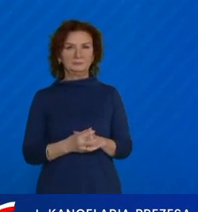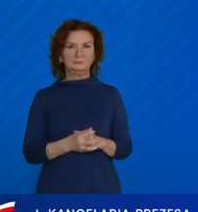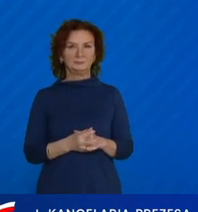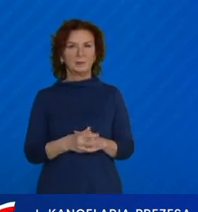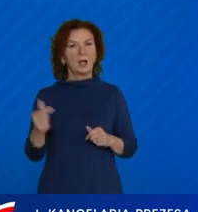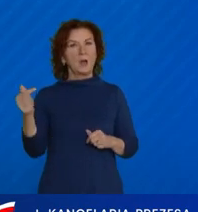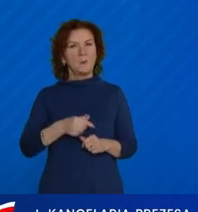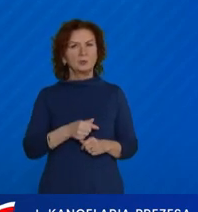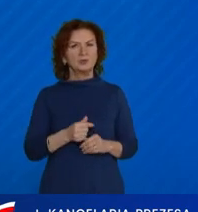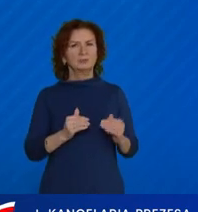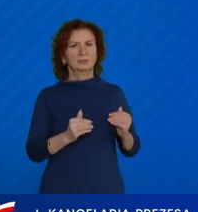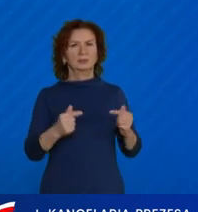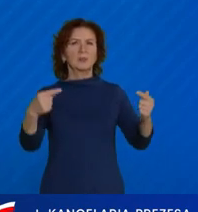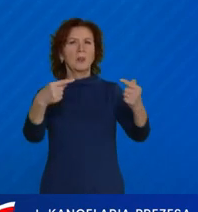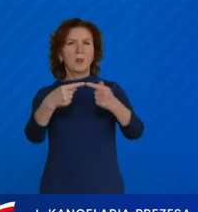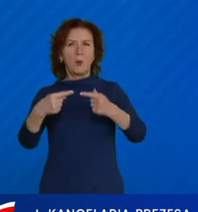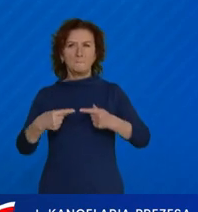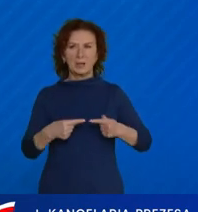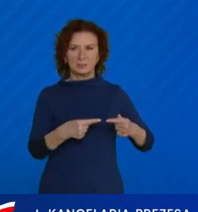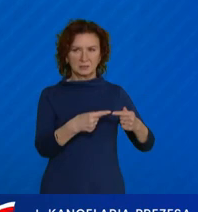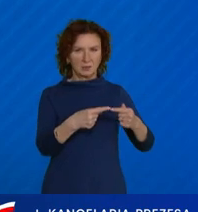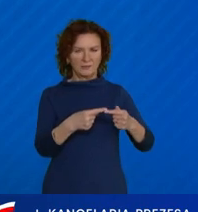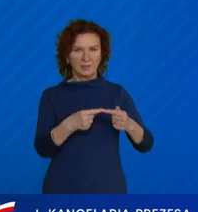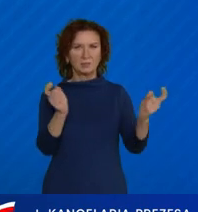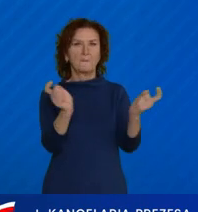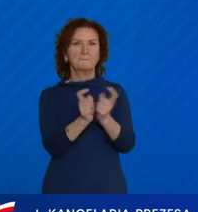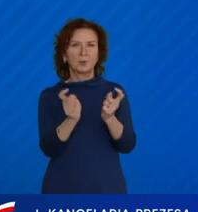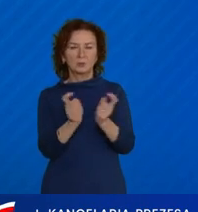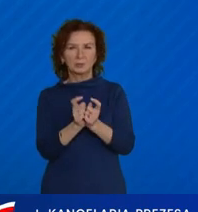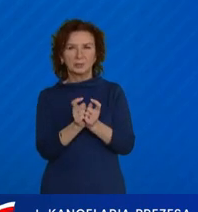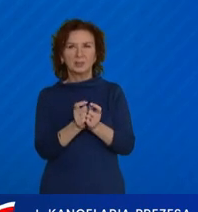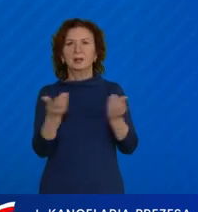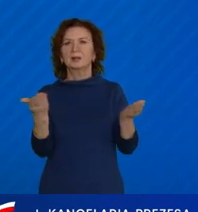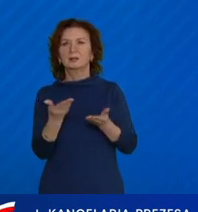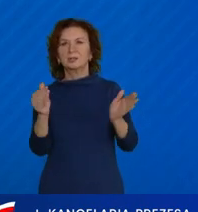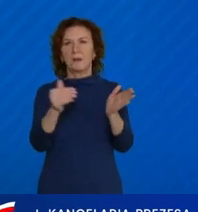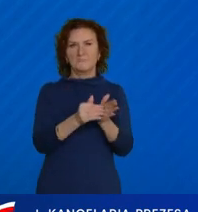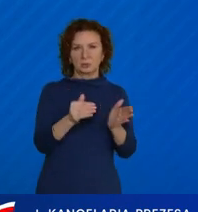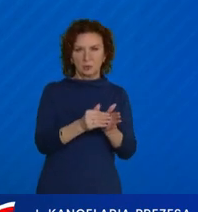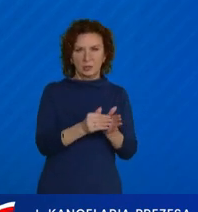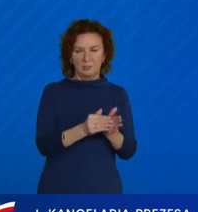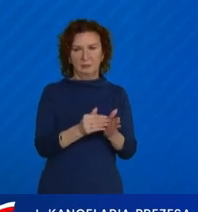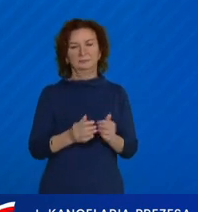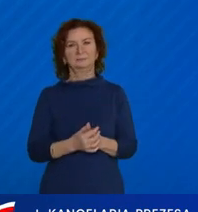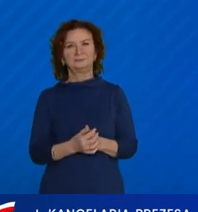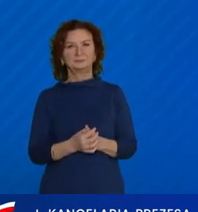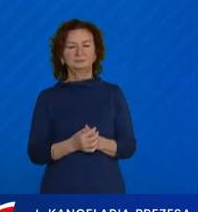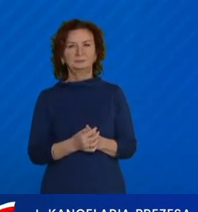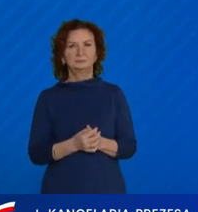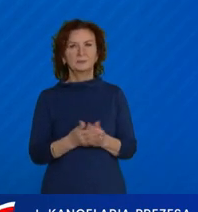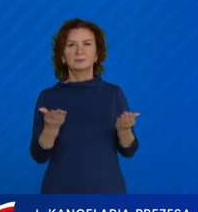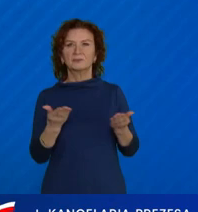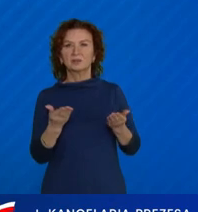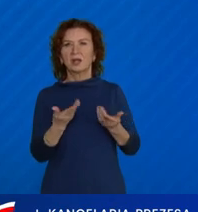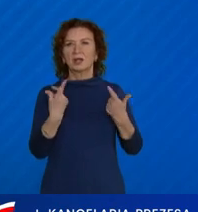krótko mówiąc, musimy równomiernie dopasować te punkty do potrzeb i rozmieszczenia